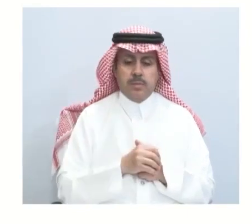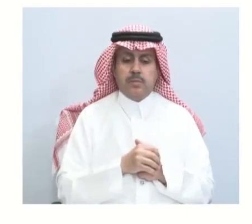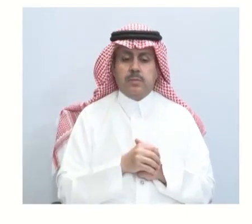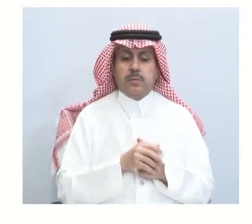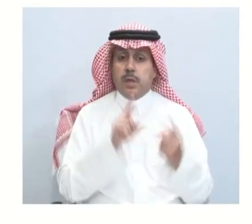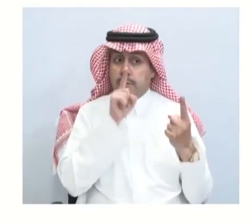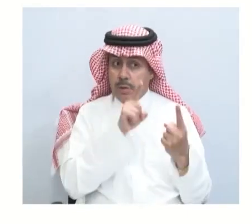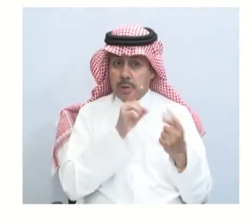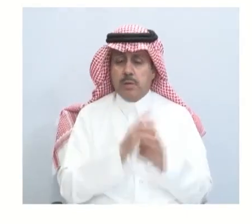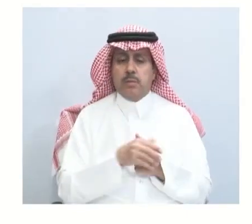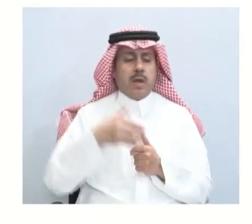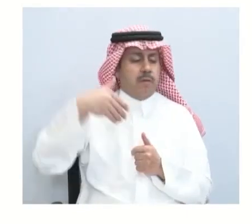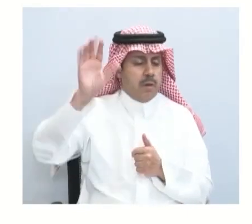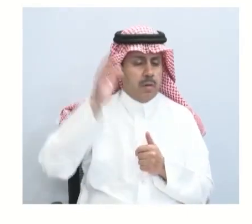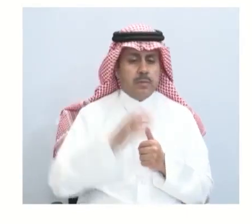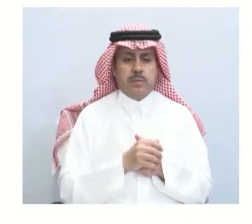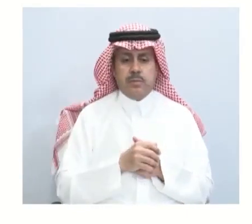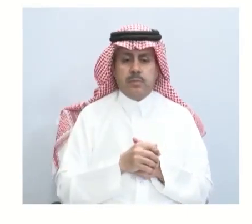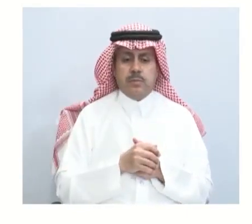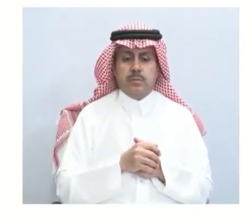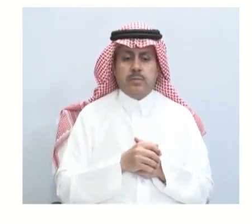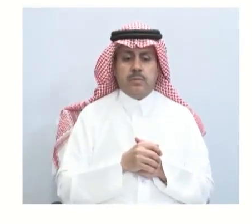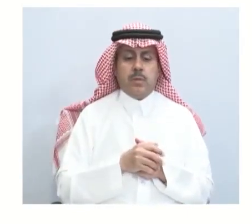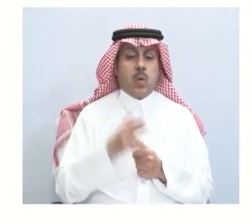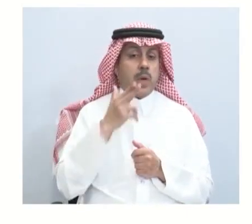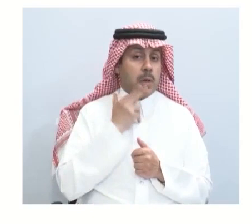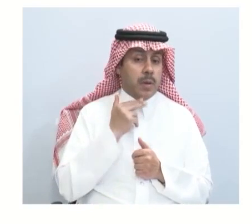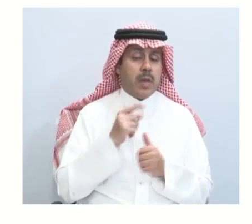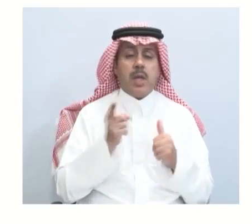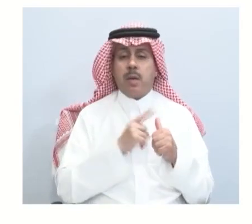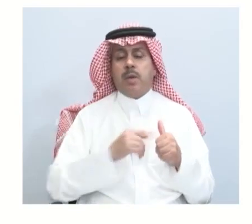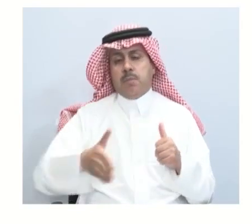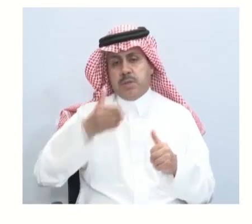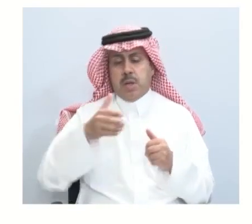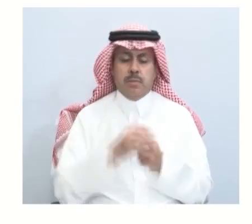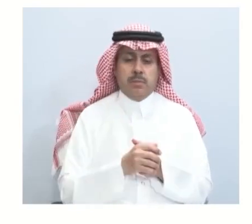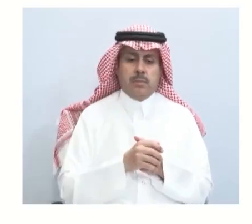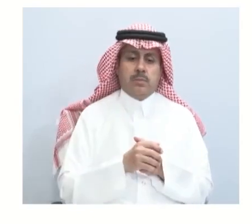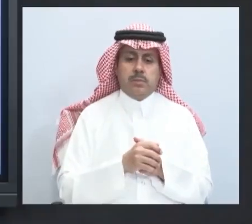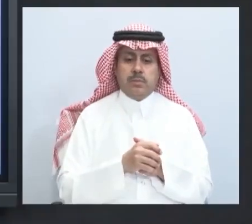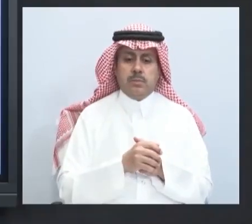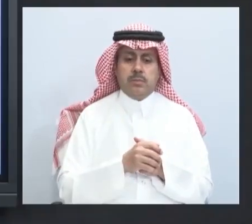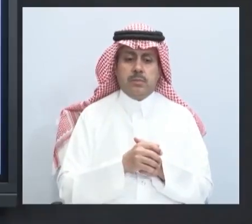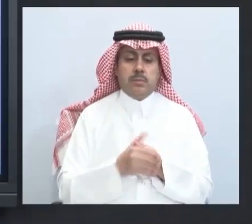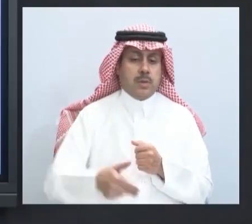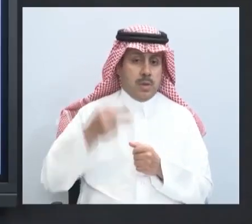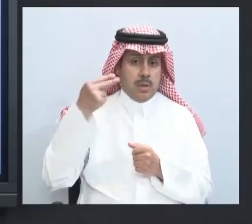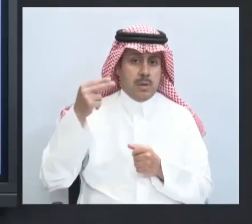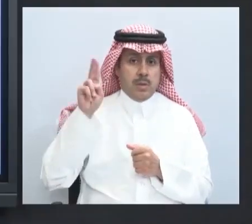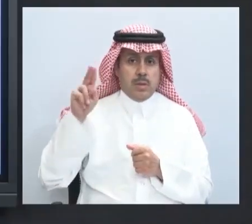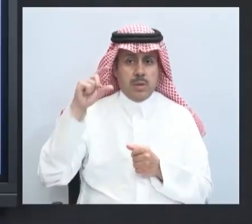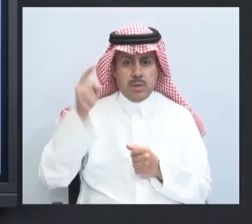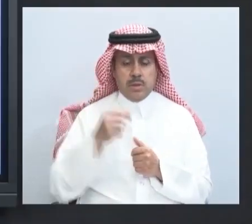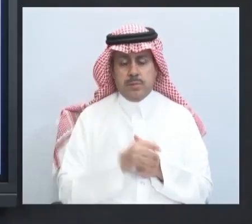يلتقيان فيعرض هذا ويعرض هذا وخيره الذي يبدا بالسلام اعتز برايه